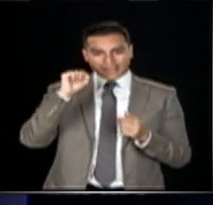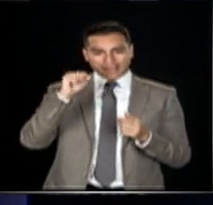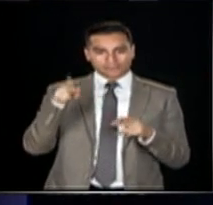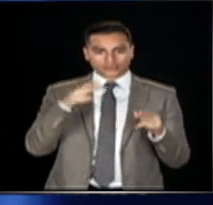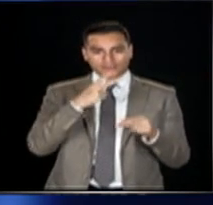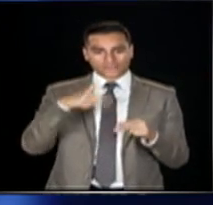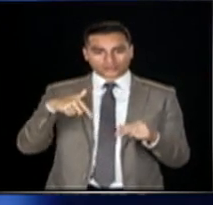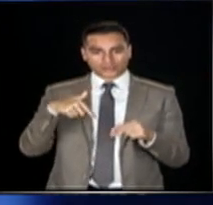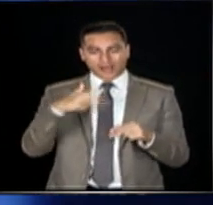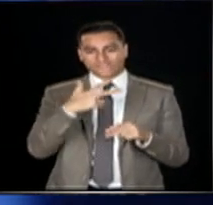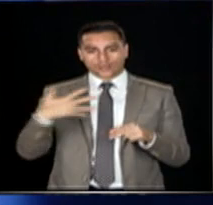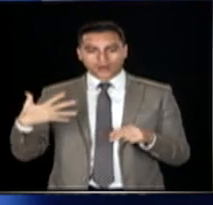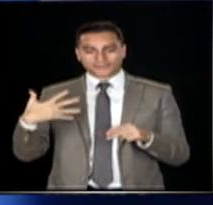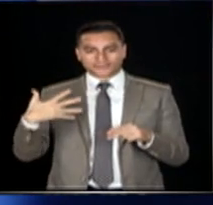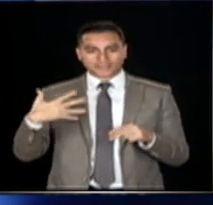موسم